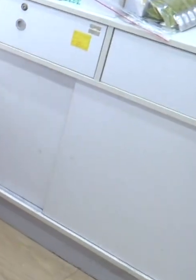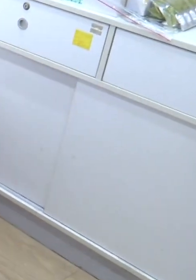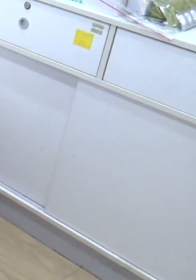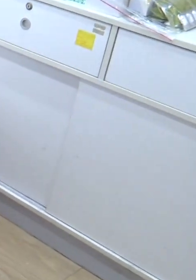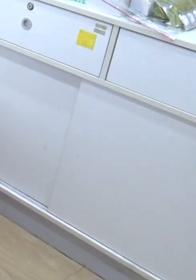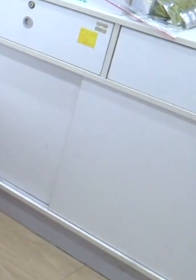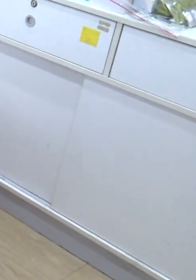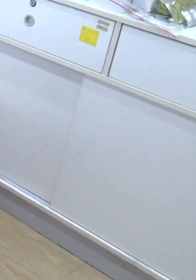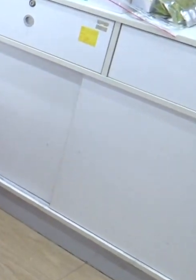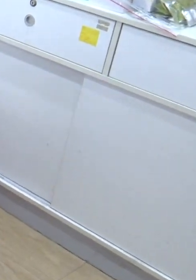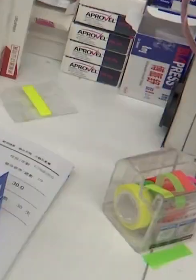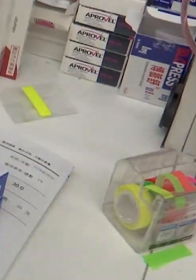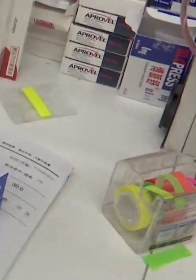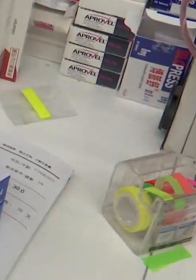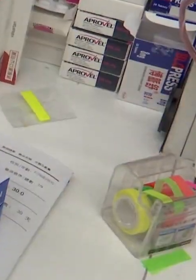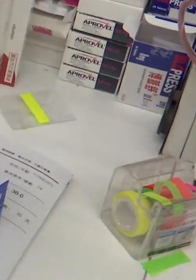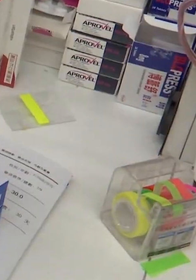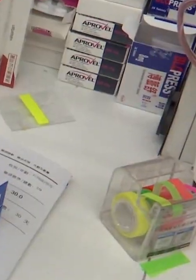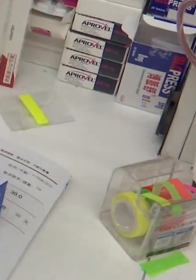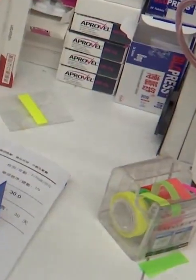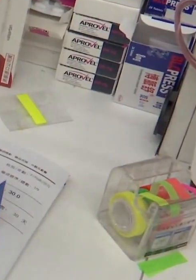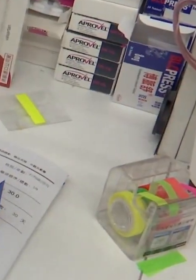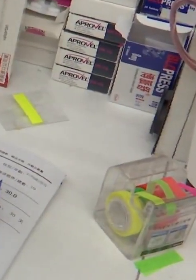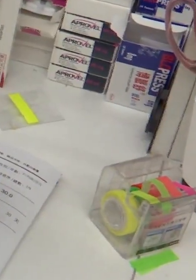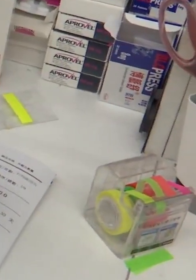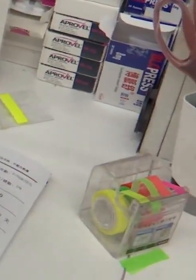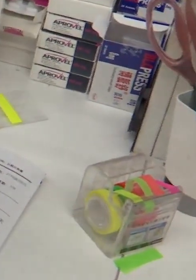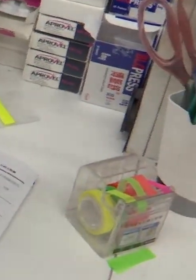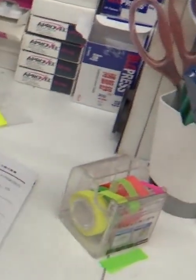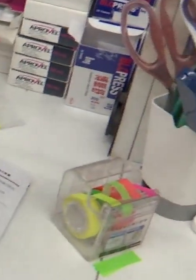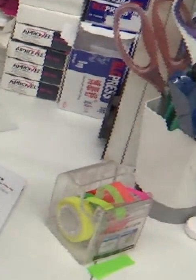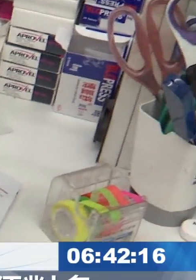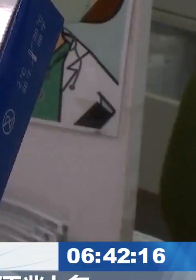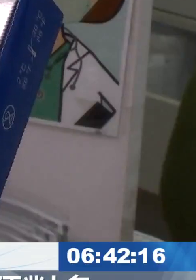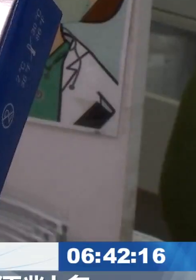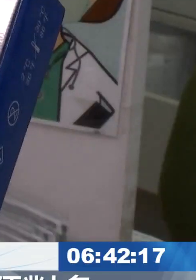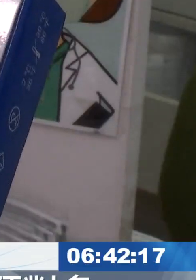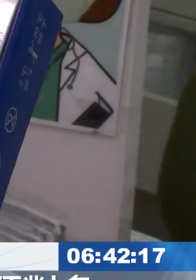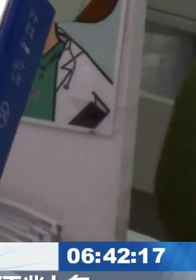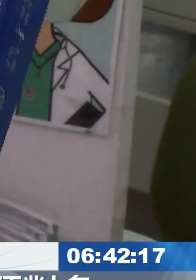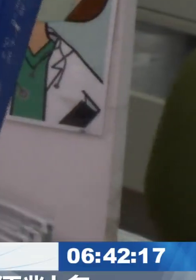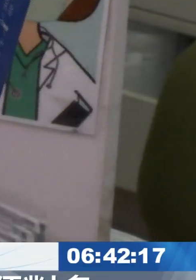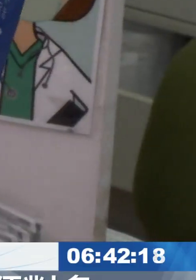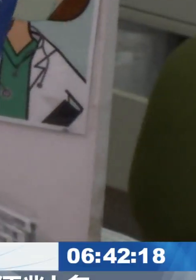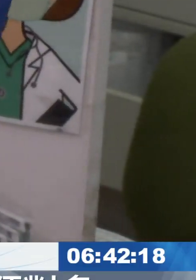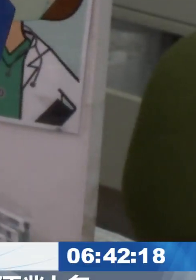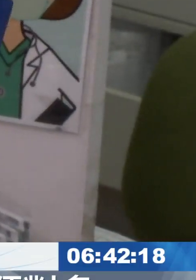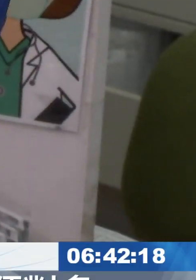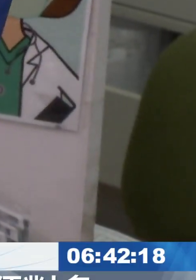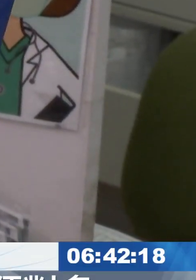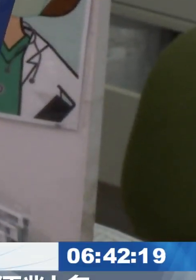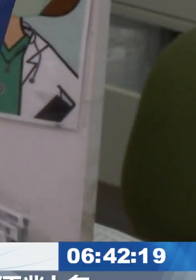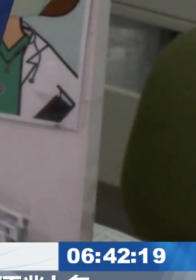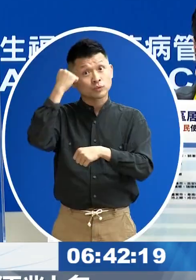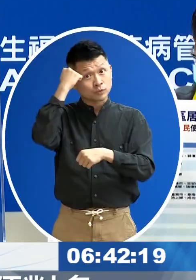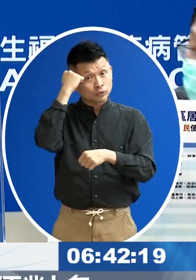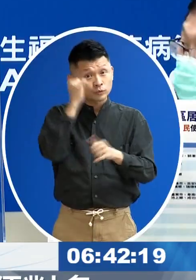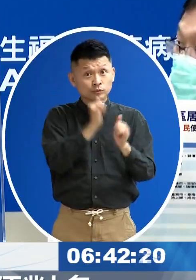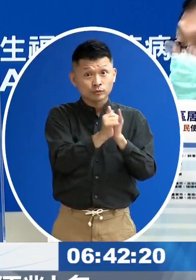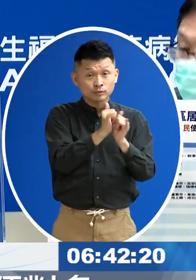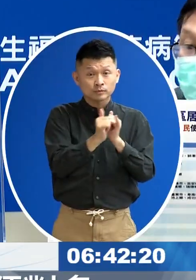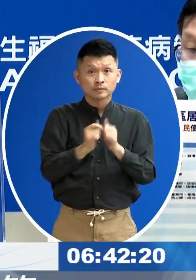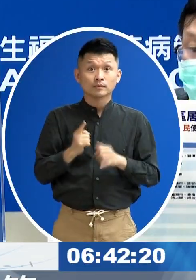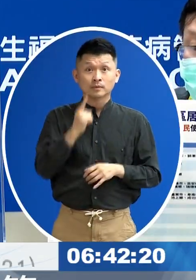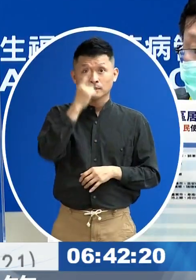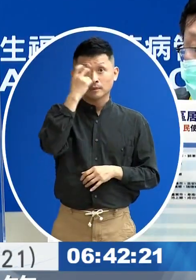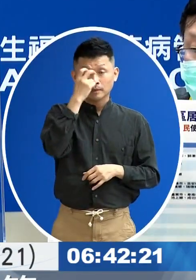乡镇实施，23号就会上路，快筛也会跟着到位，增加配送量能，方便民众购买。 快筛